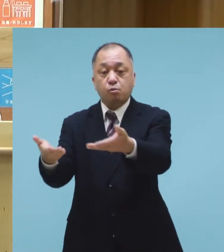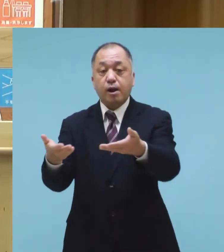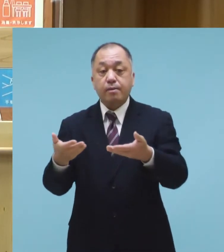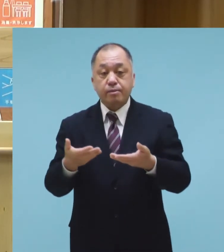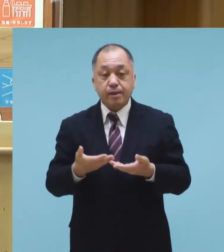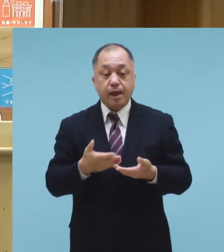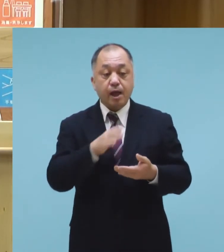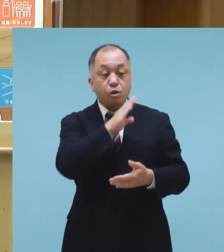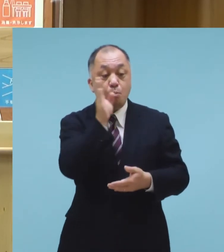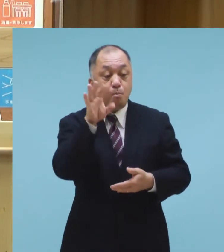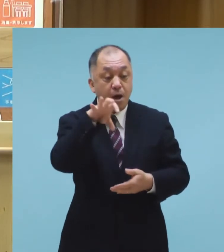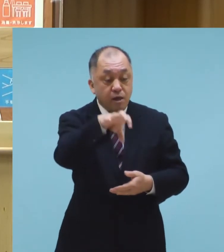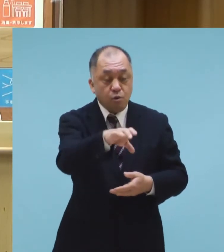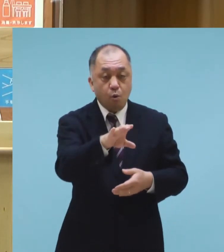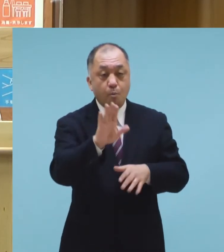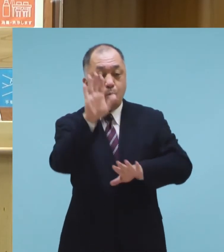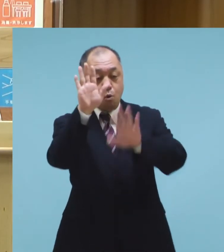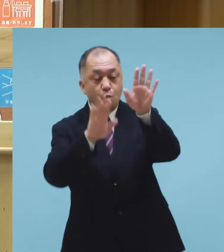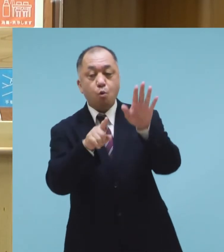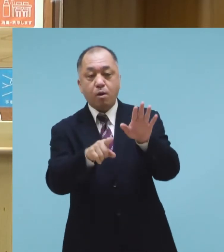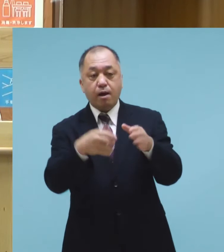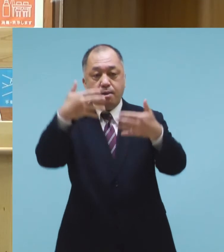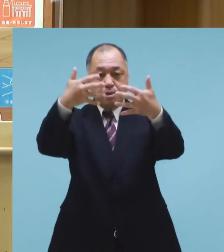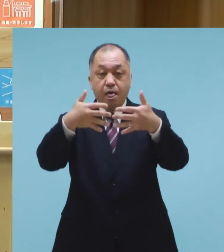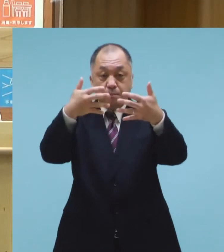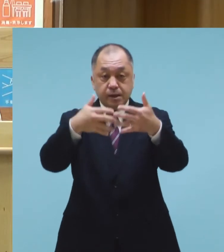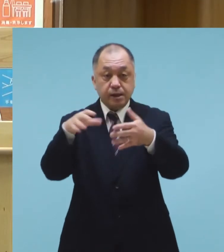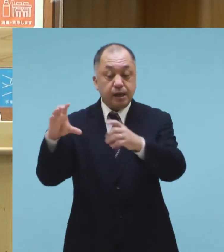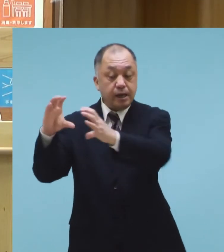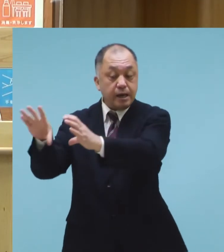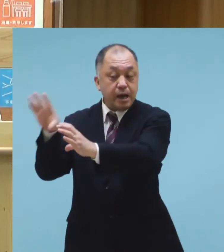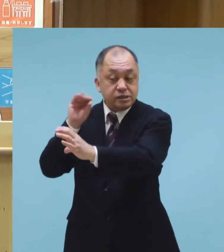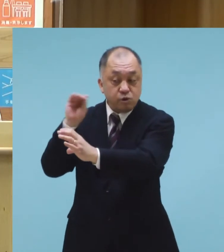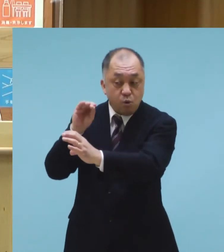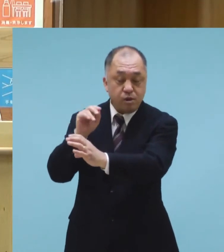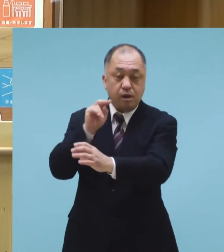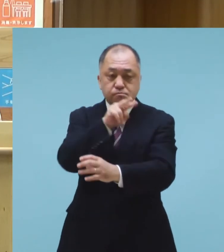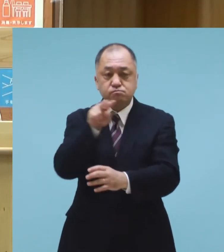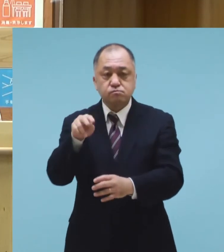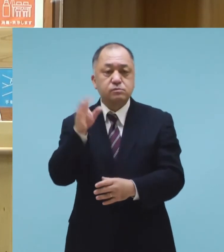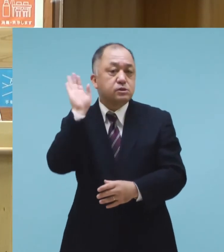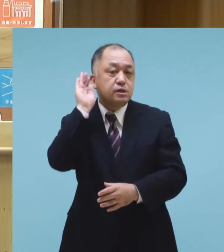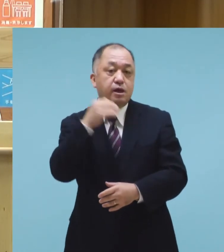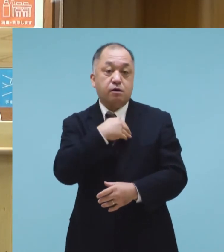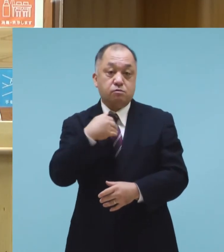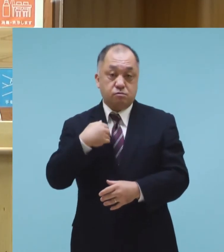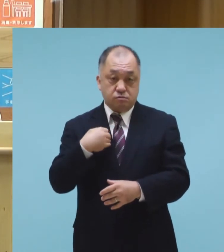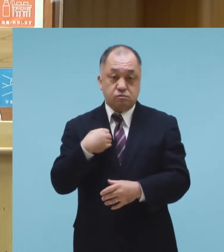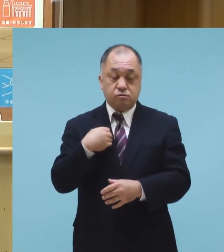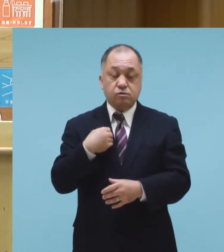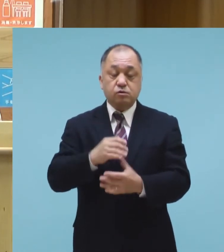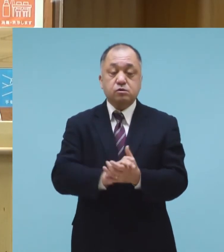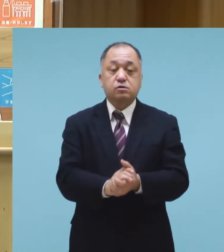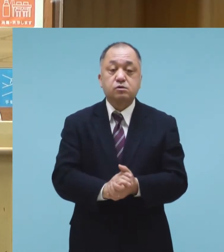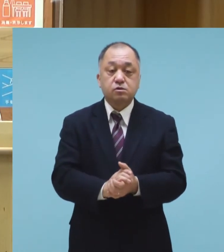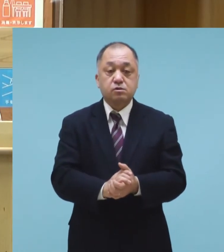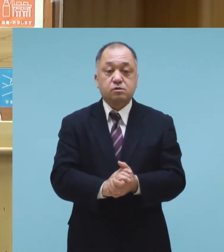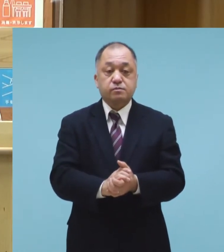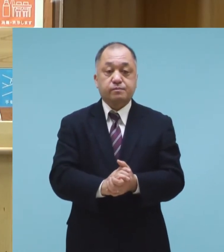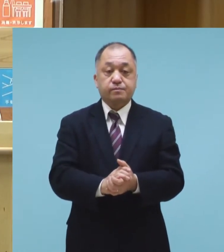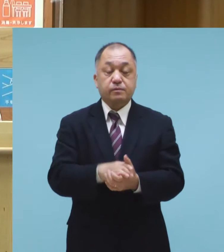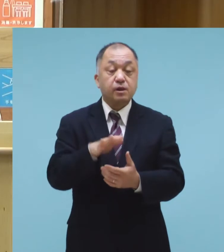の模様というのはテレビですとかラジオですとか、そういったところで誰もが見られる、そういう状況になってますので、